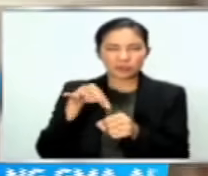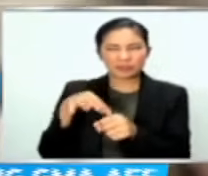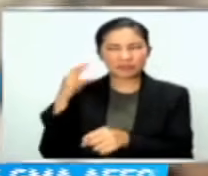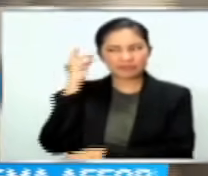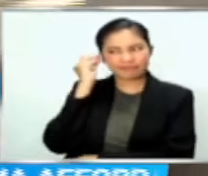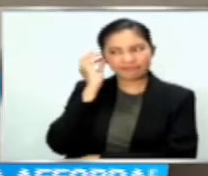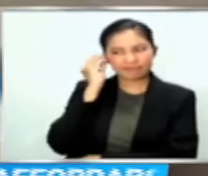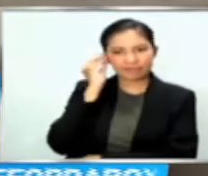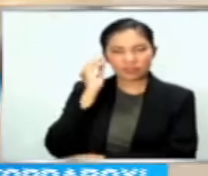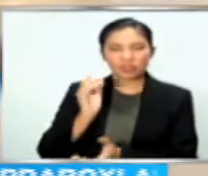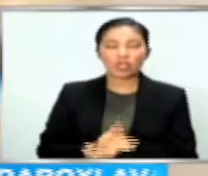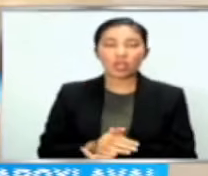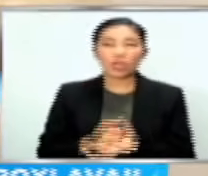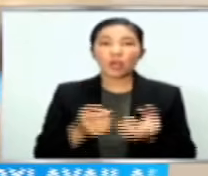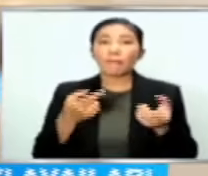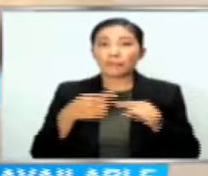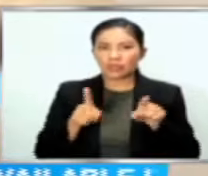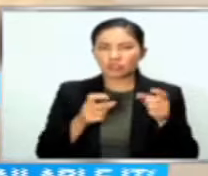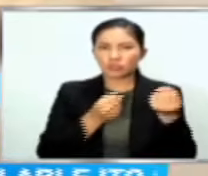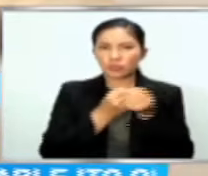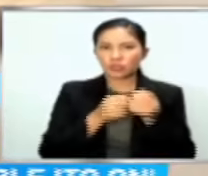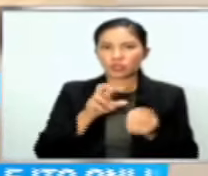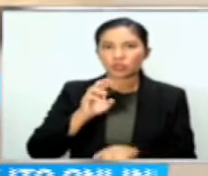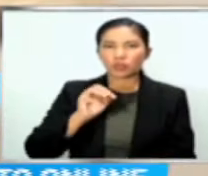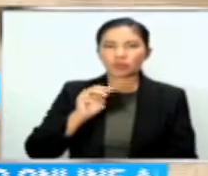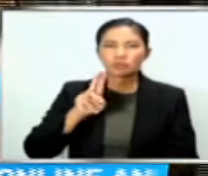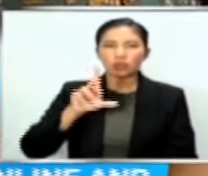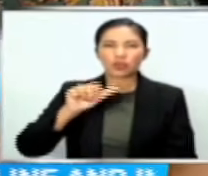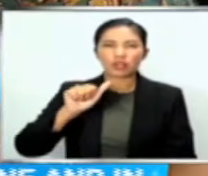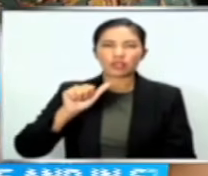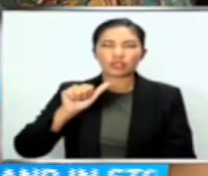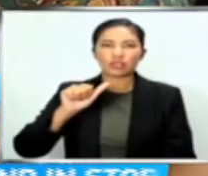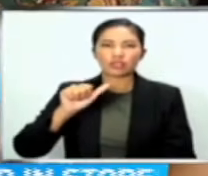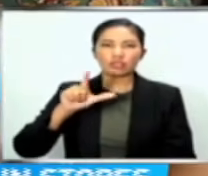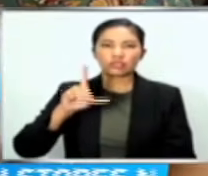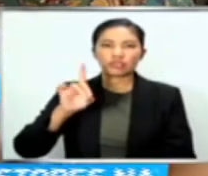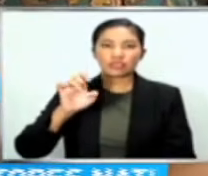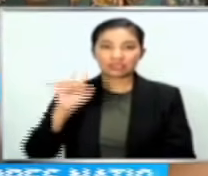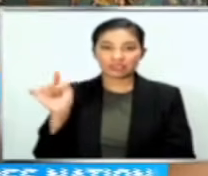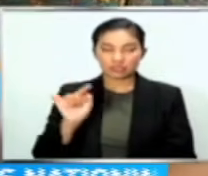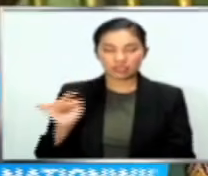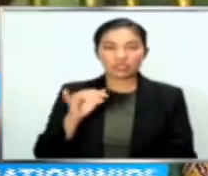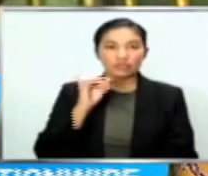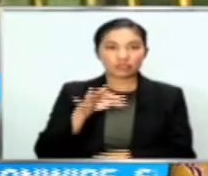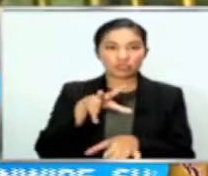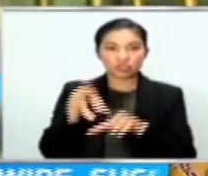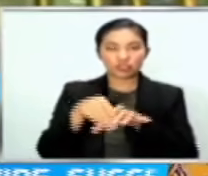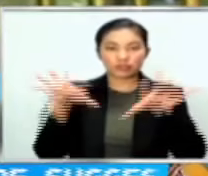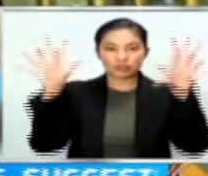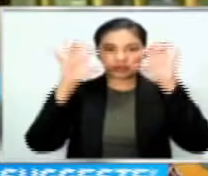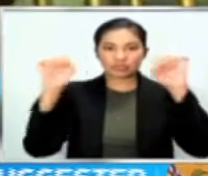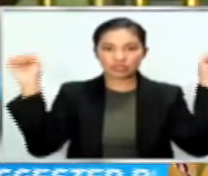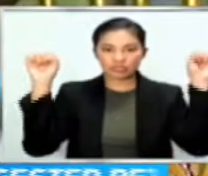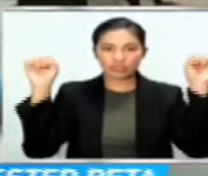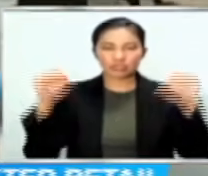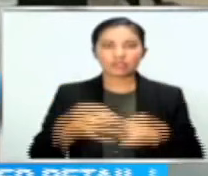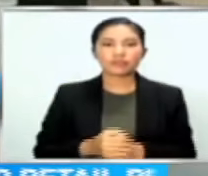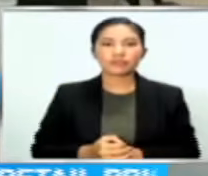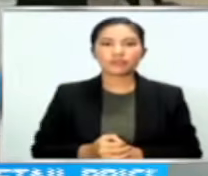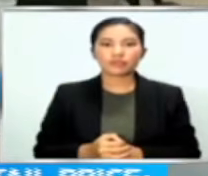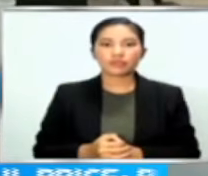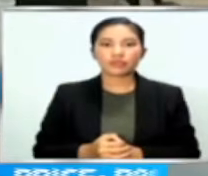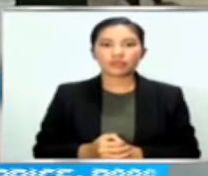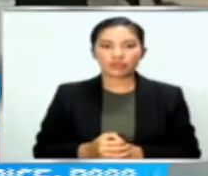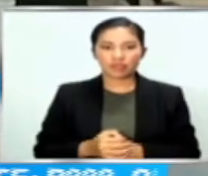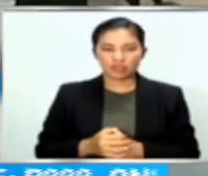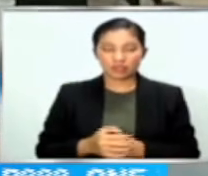Si Romualdez ay nendorso ang Vice Presidential Candidate ng lakas CMD na kaalyado ng hugpon ng pagbabago ni Mayor Inday Sara Duterte. Pero sa